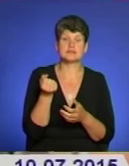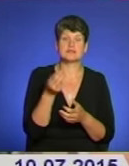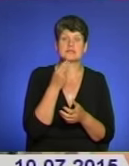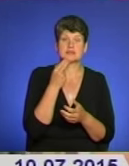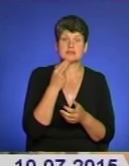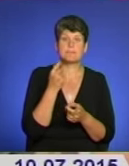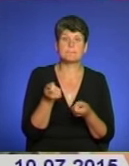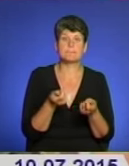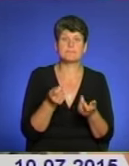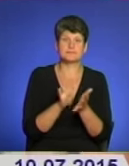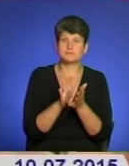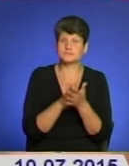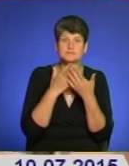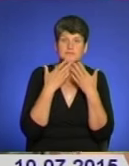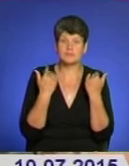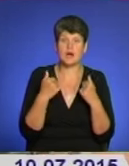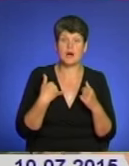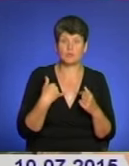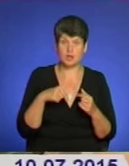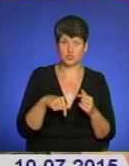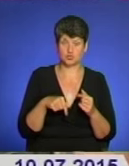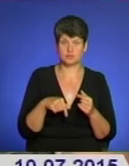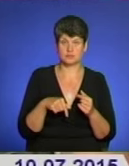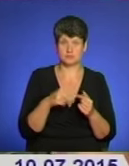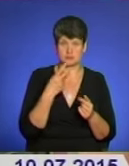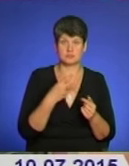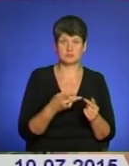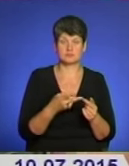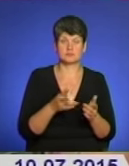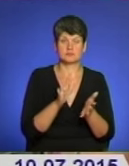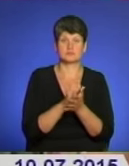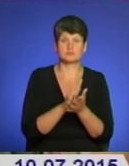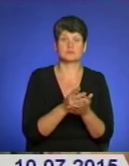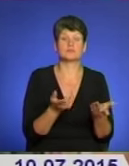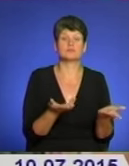Там порошинки немає. А в нас тут, подивіться, порохету, то